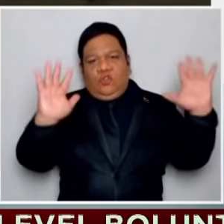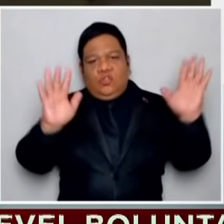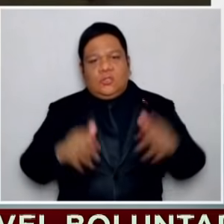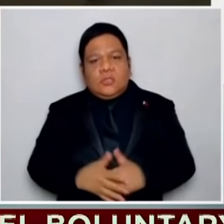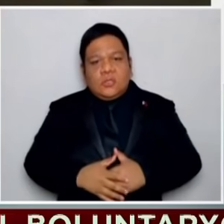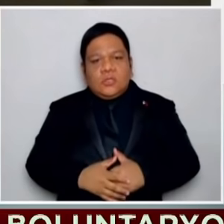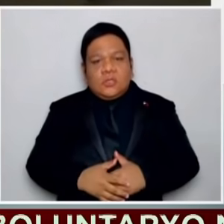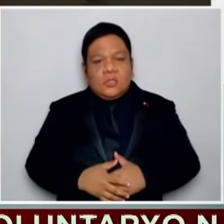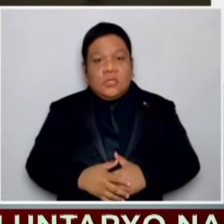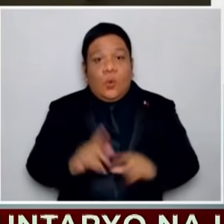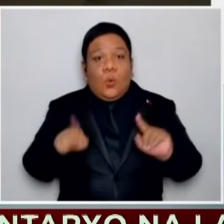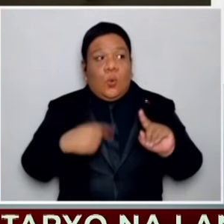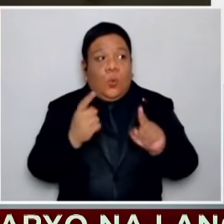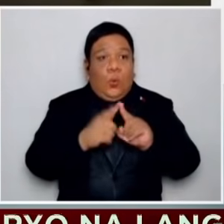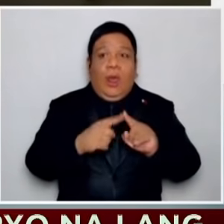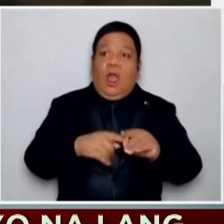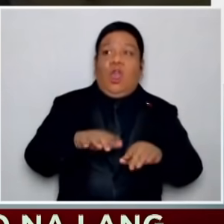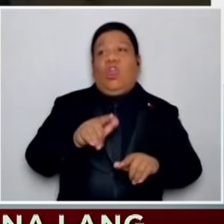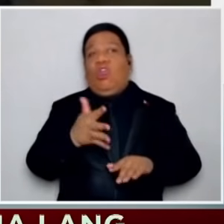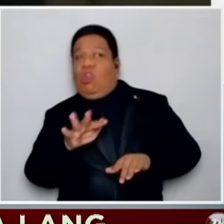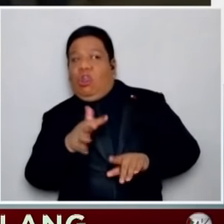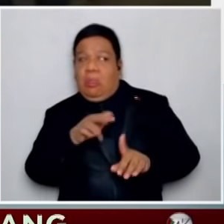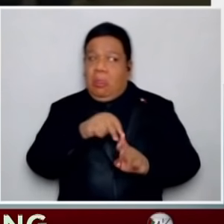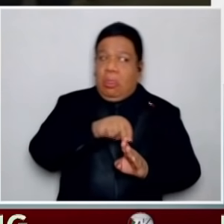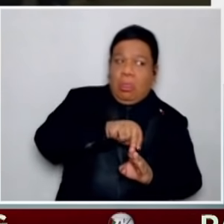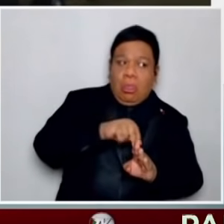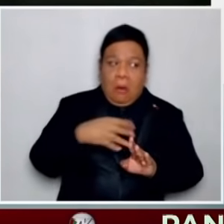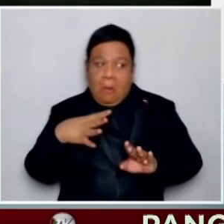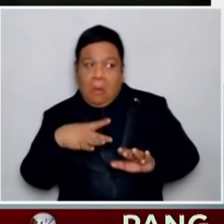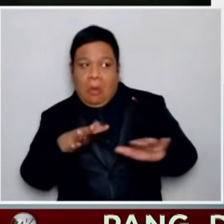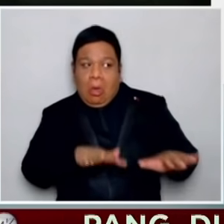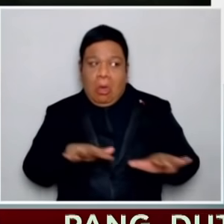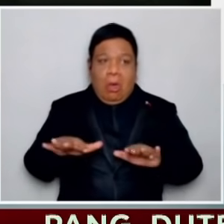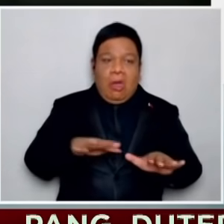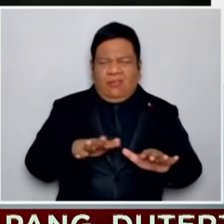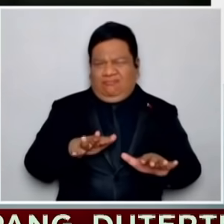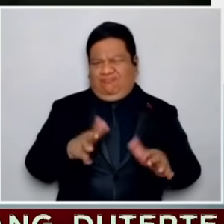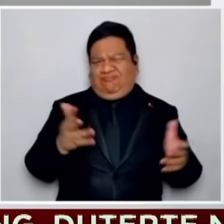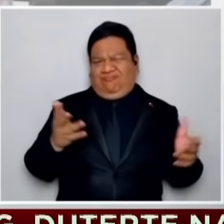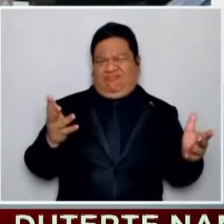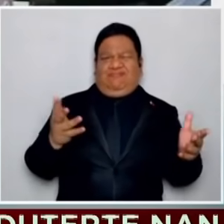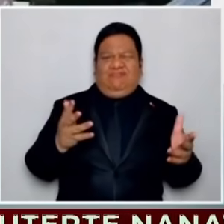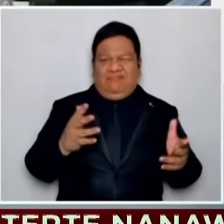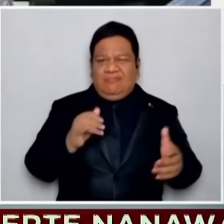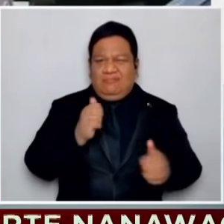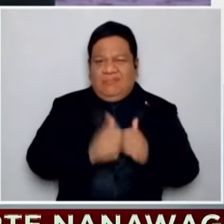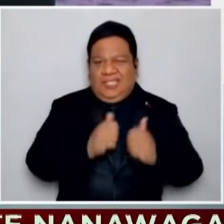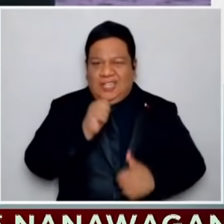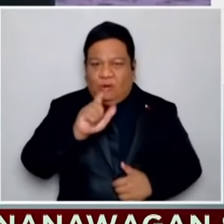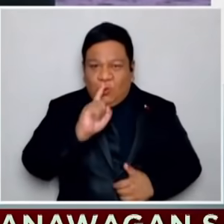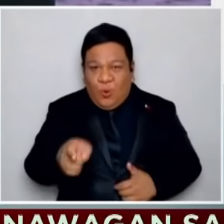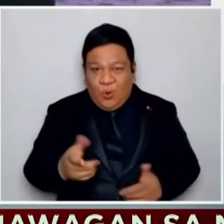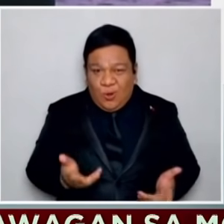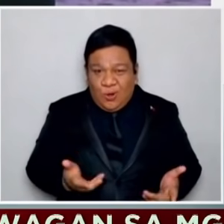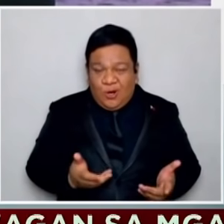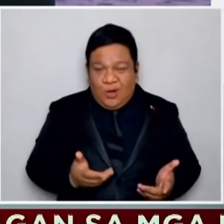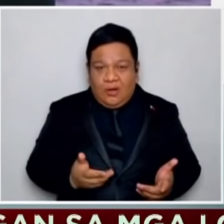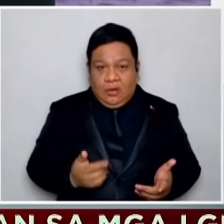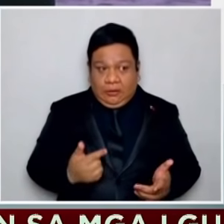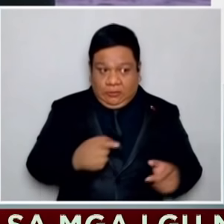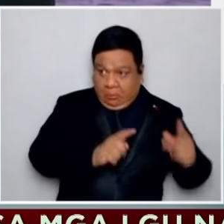Pagka nagtindili-dali ka, nagkatagal-tagal ka, hindi ka sigurado. I don't think the people would